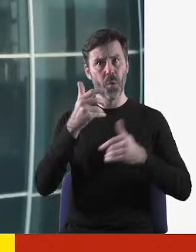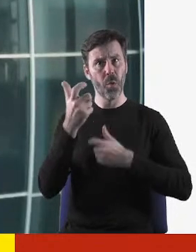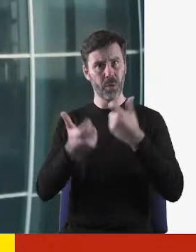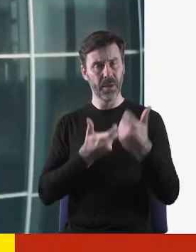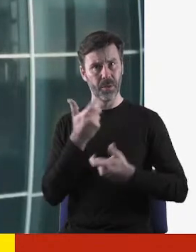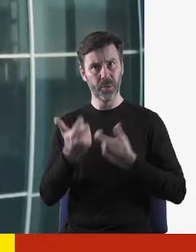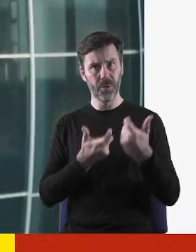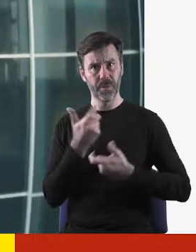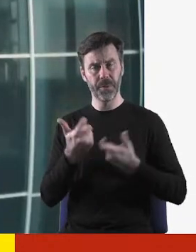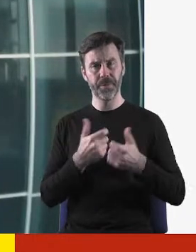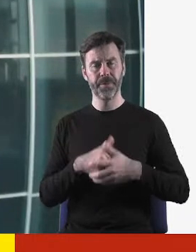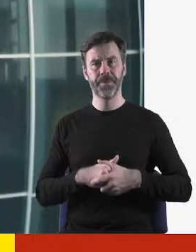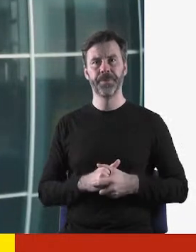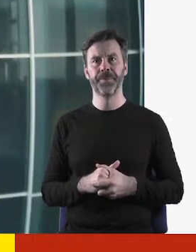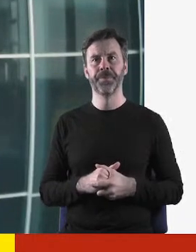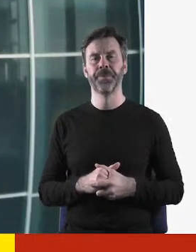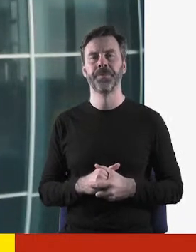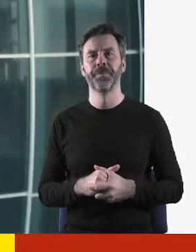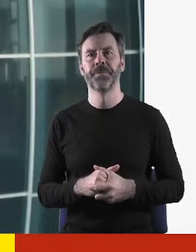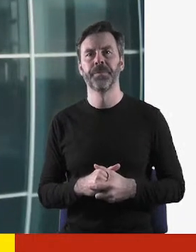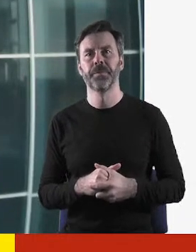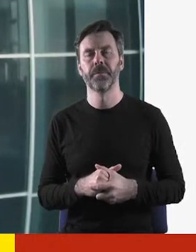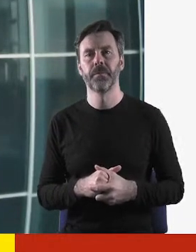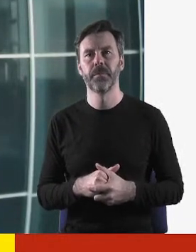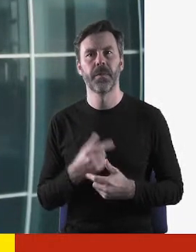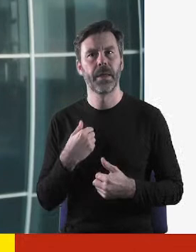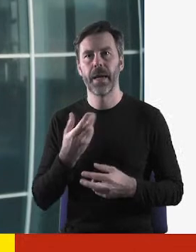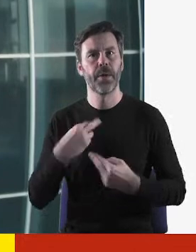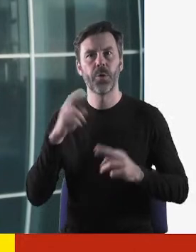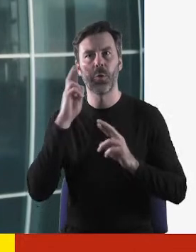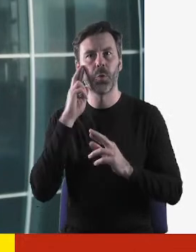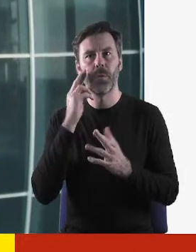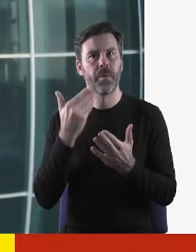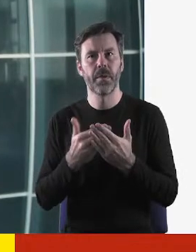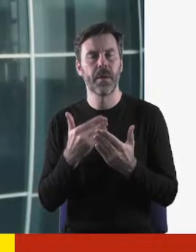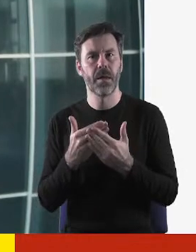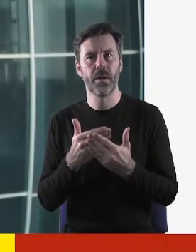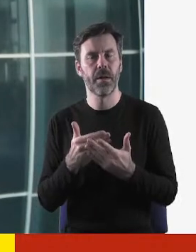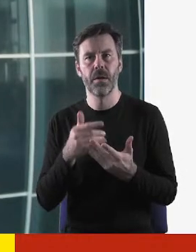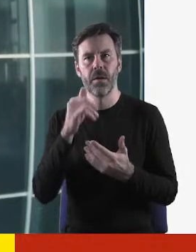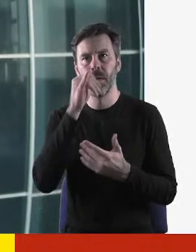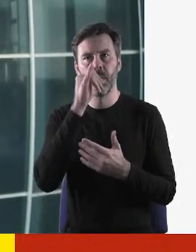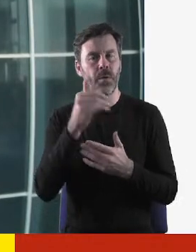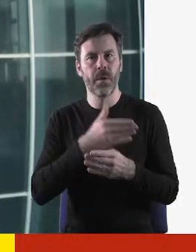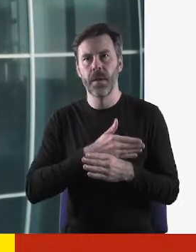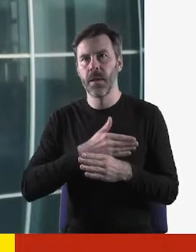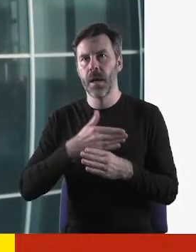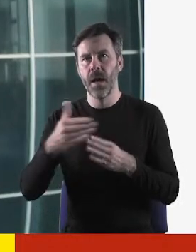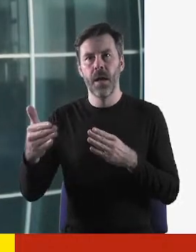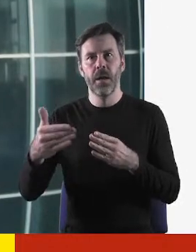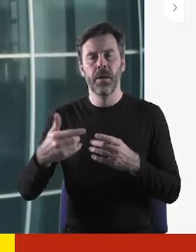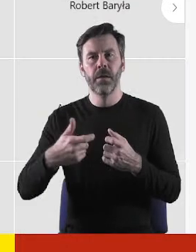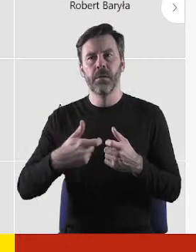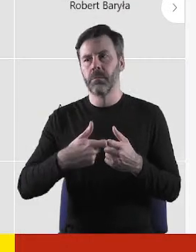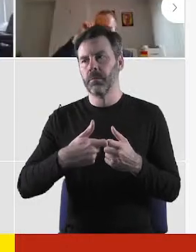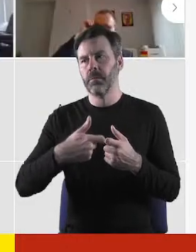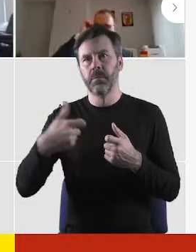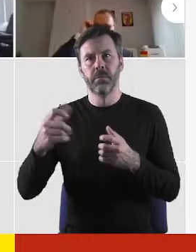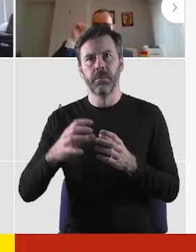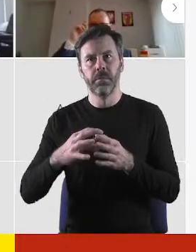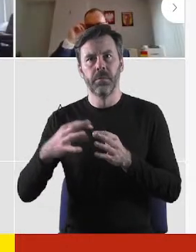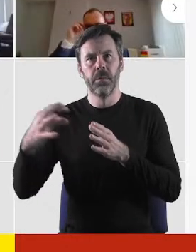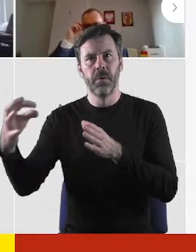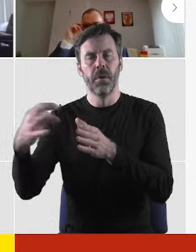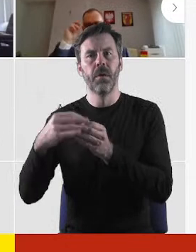do Torunia i do końca nie rozumiem, dlaczego nie mogą one dalej trwać, zwłaszcza, że jak już powiedziałem, na